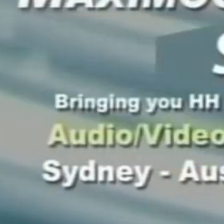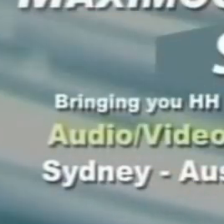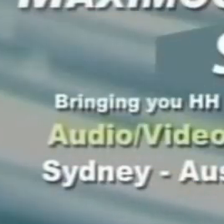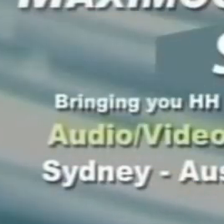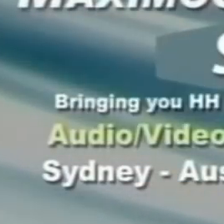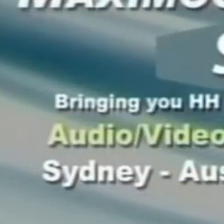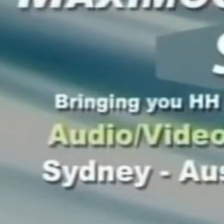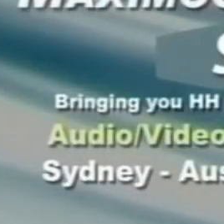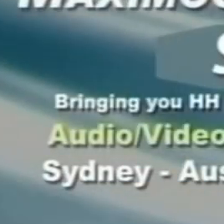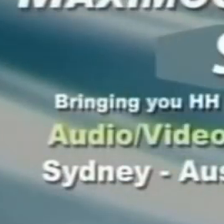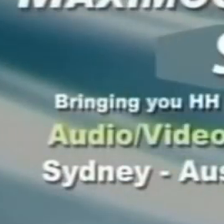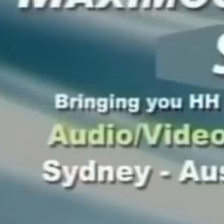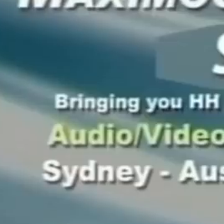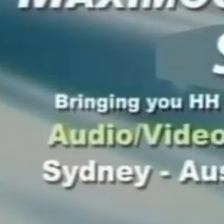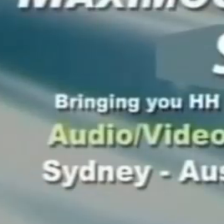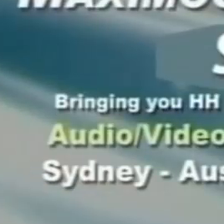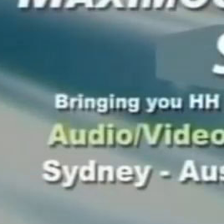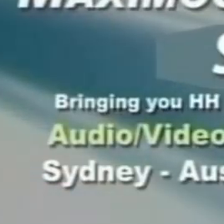ماكسيموس